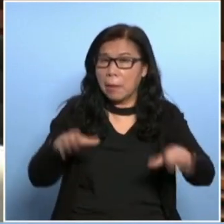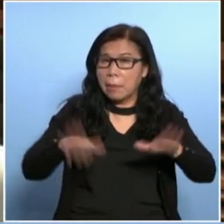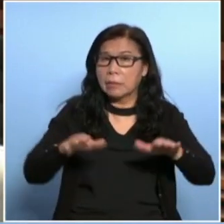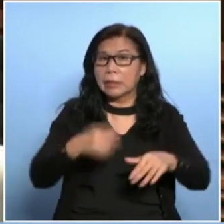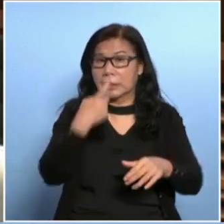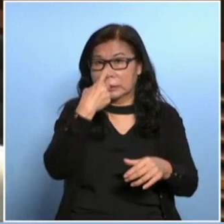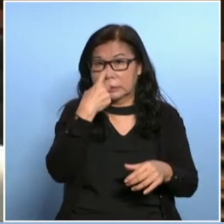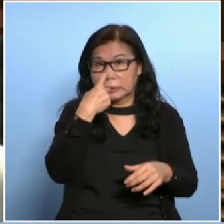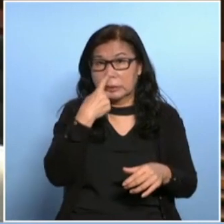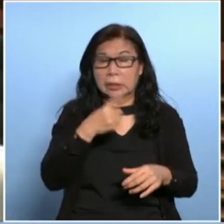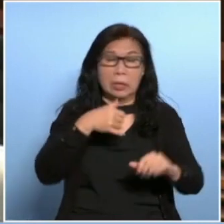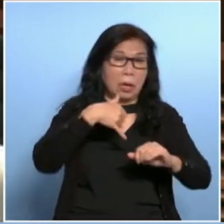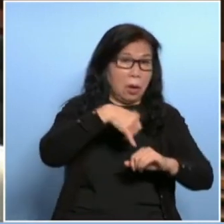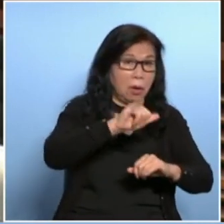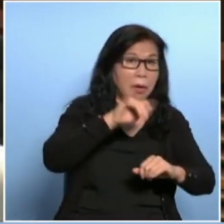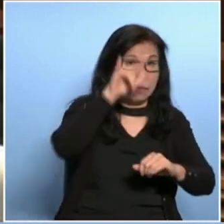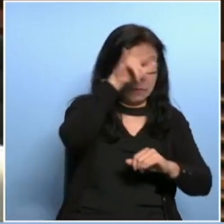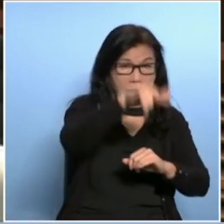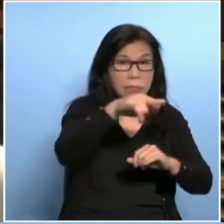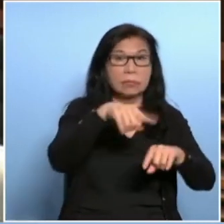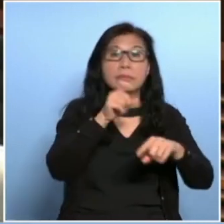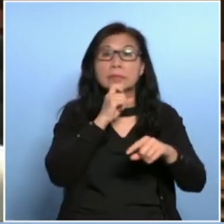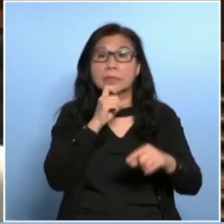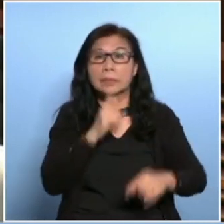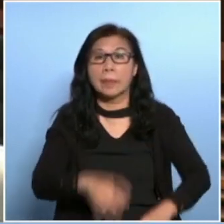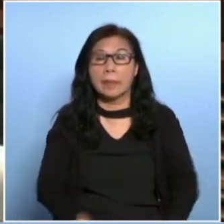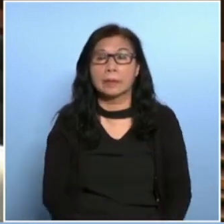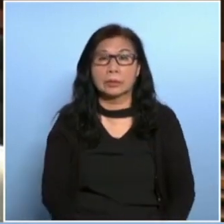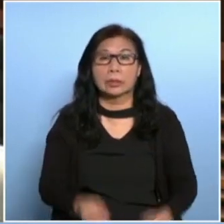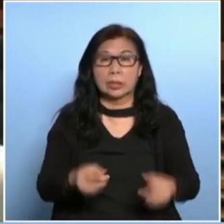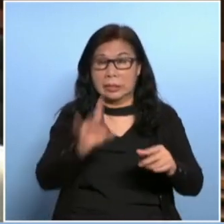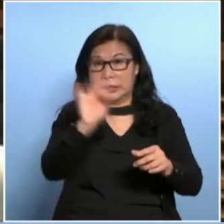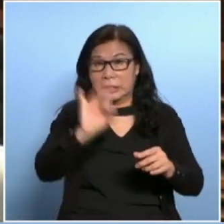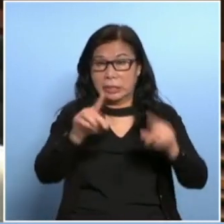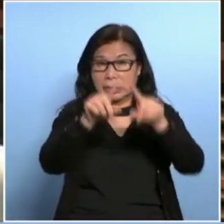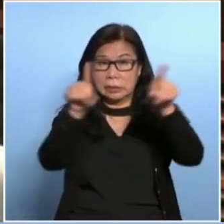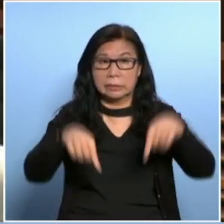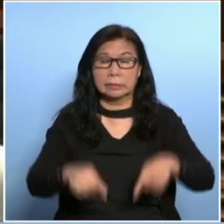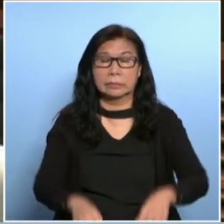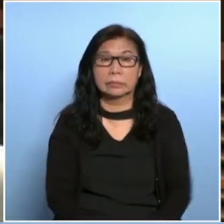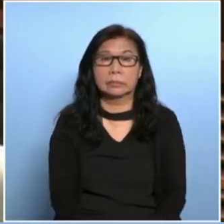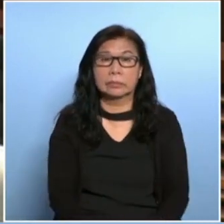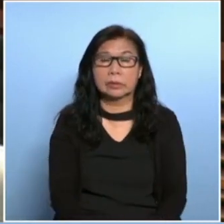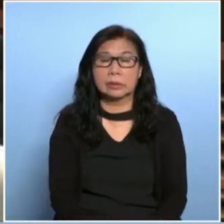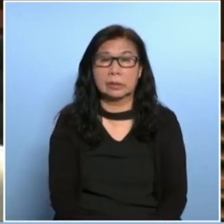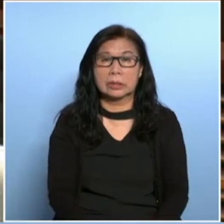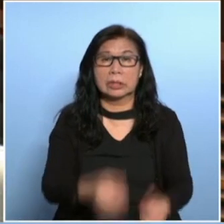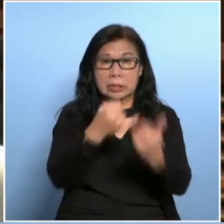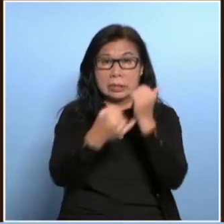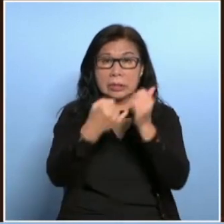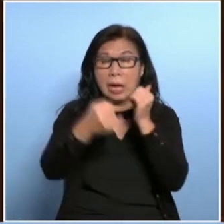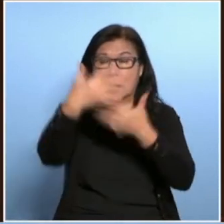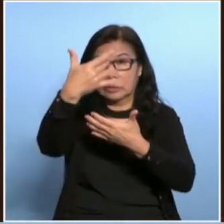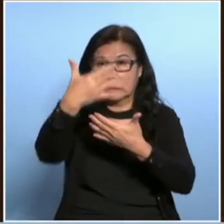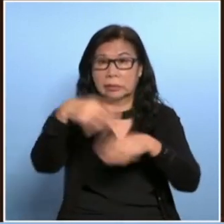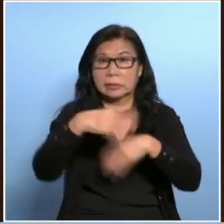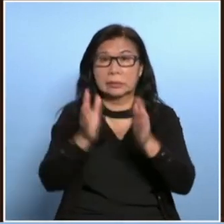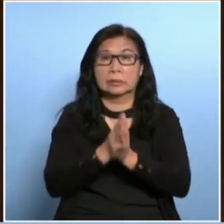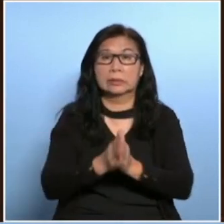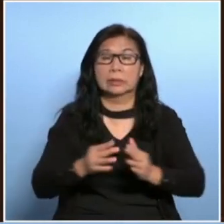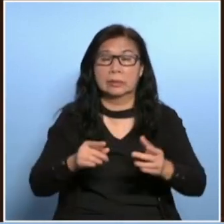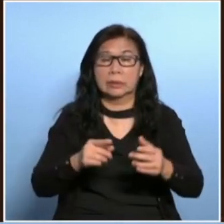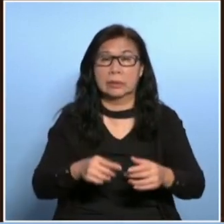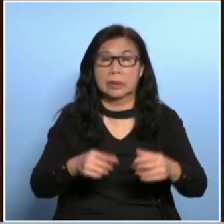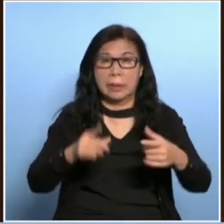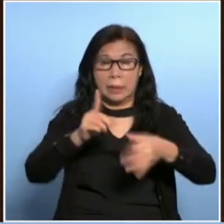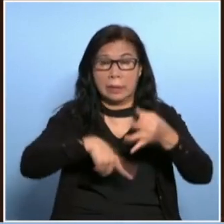要求入境咧，我哋要有要出示。出生日期和疫苗的接種記錄，你